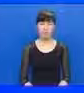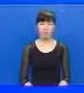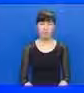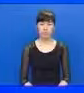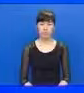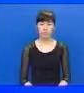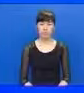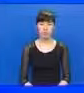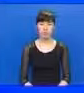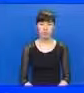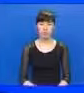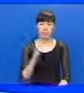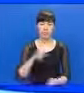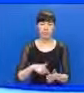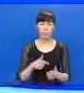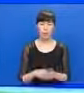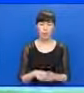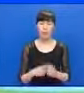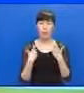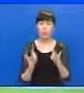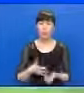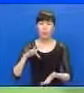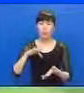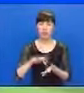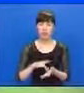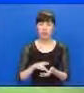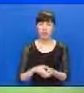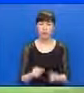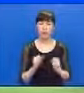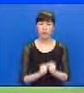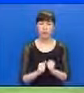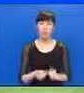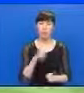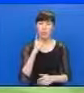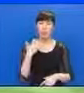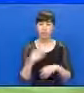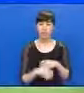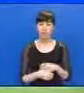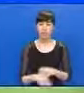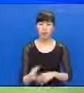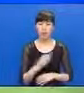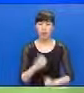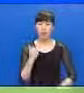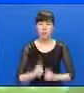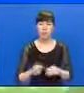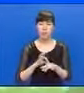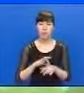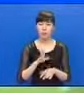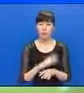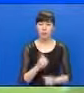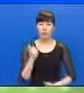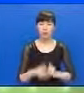Енді спорт ақпараттары. Шымкенттегі Қажымұқан атындағы орталық стадионда бокстан жасөспірімдердің арасында облыс біріншілігі басталды.